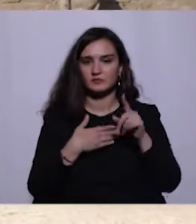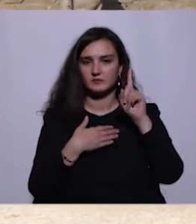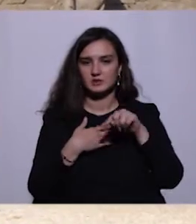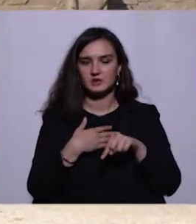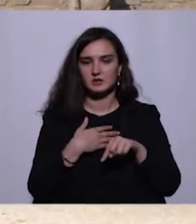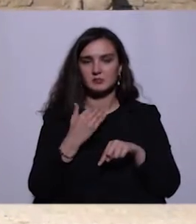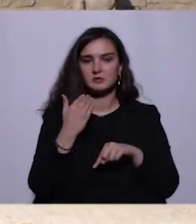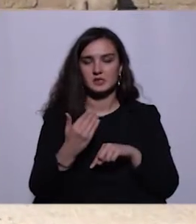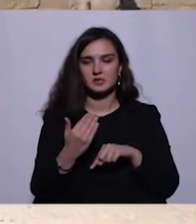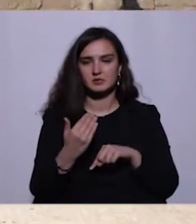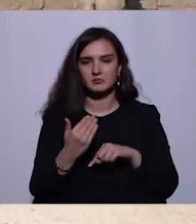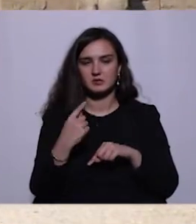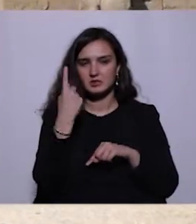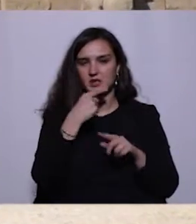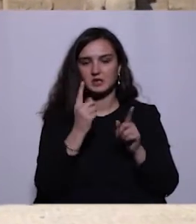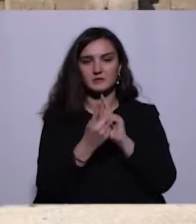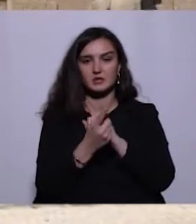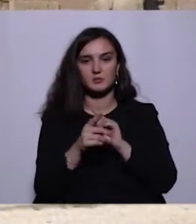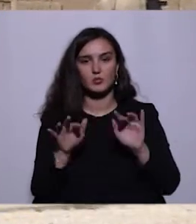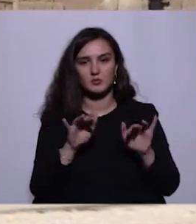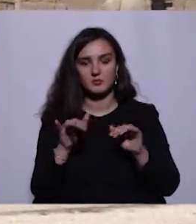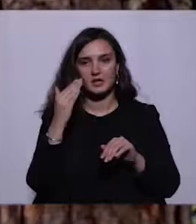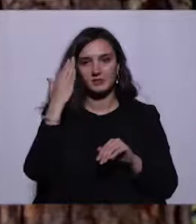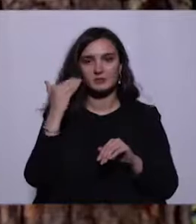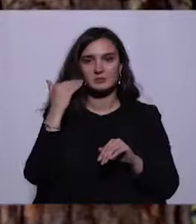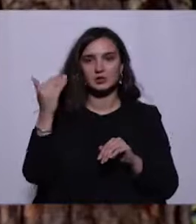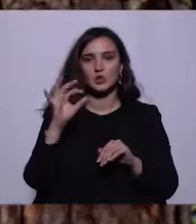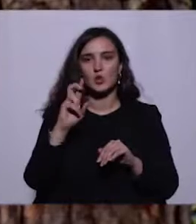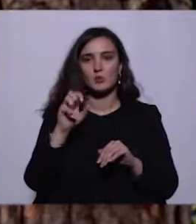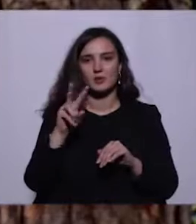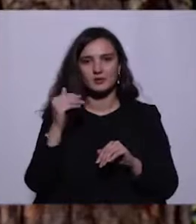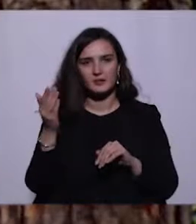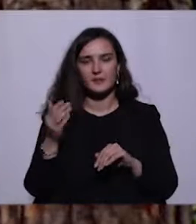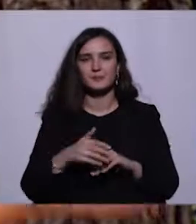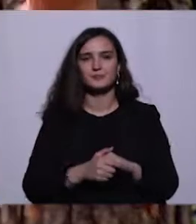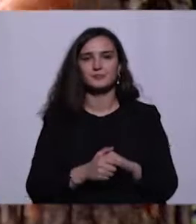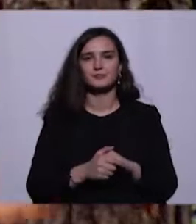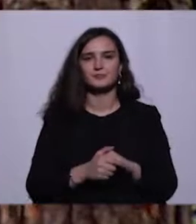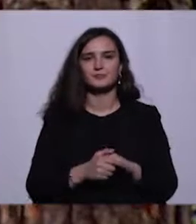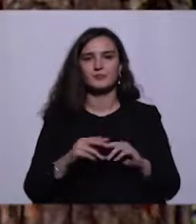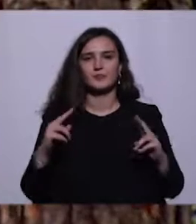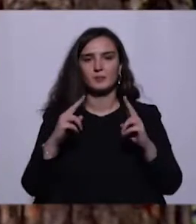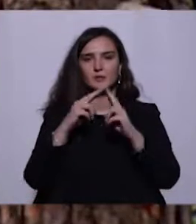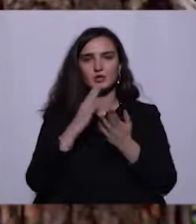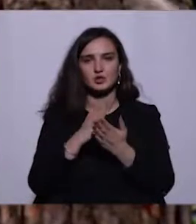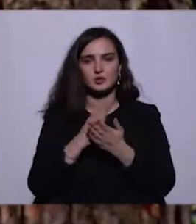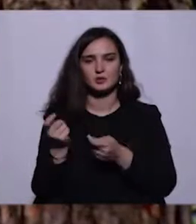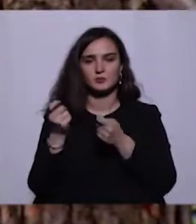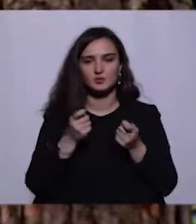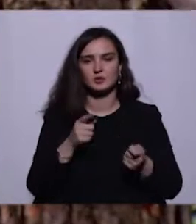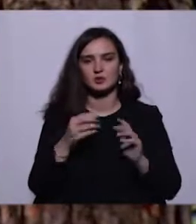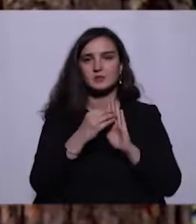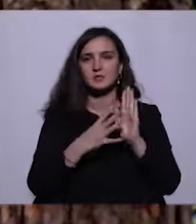ვიცით მისი სახეცვლილი ფორმები, ეგვიპტის ობელისკები, რომელიც ახლა პარიზში არის